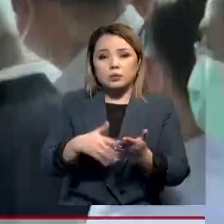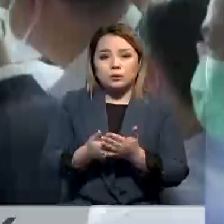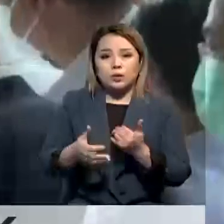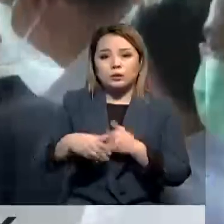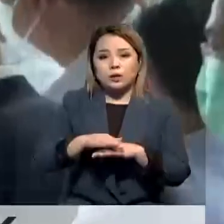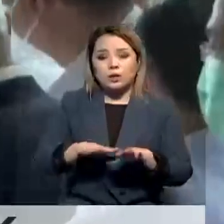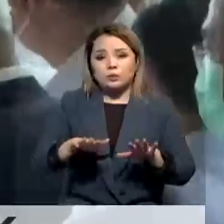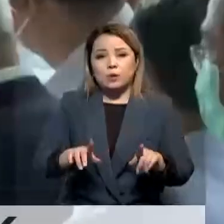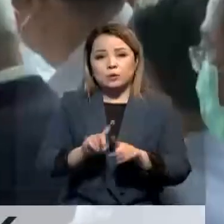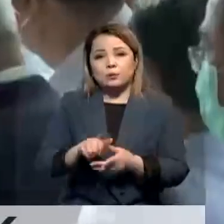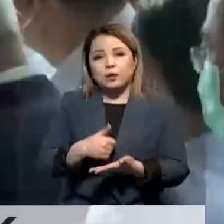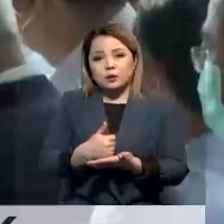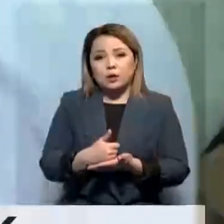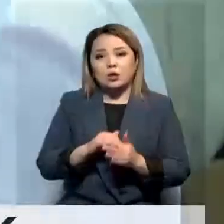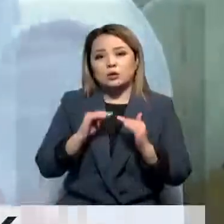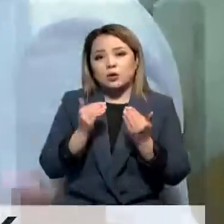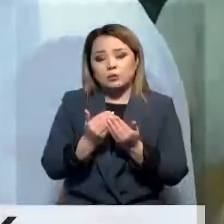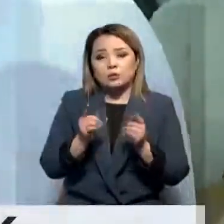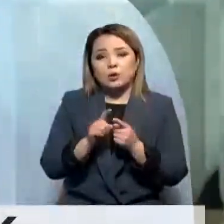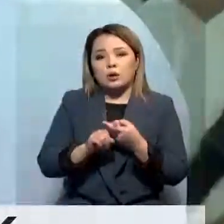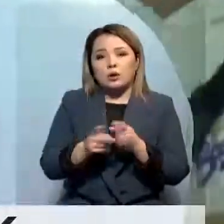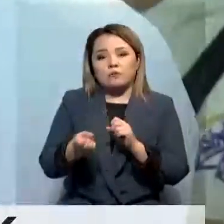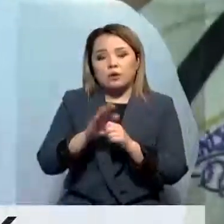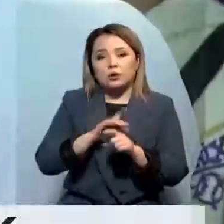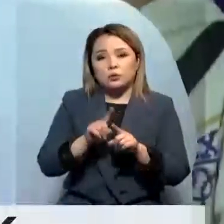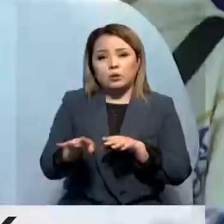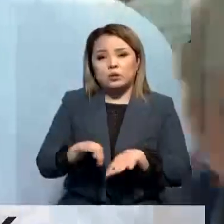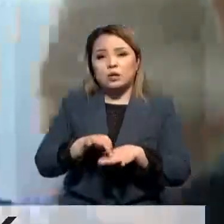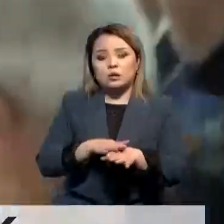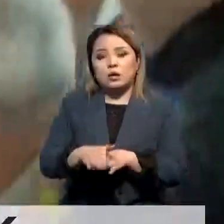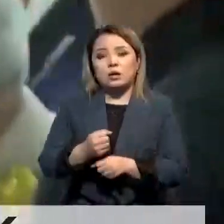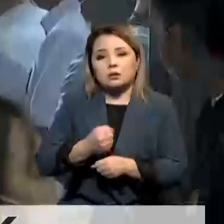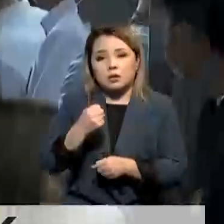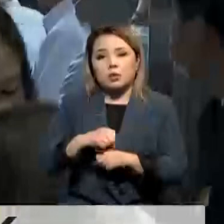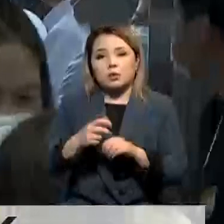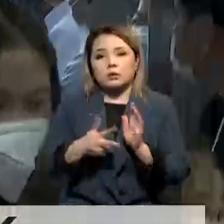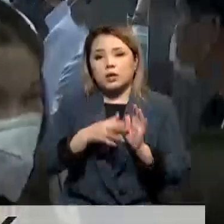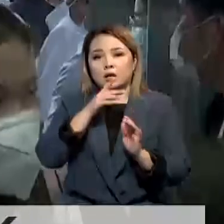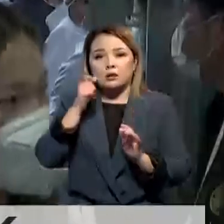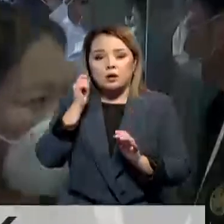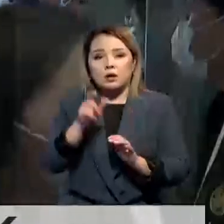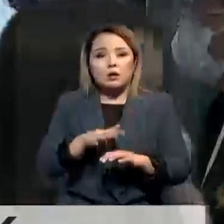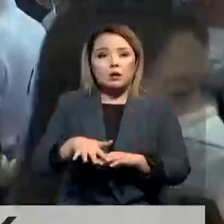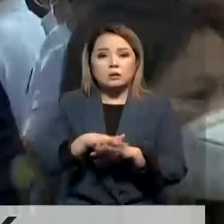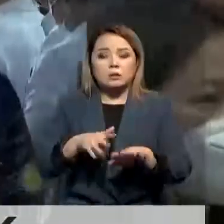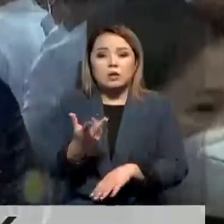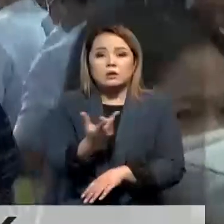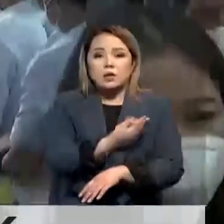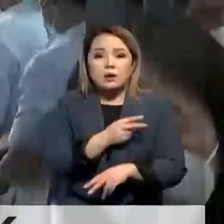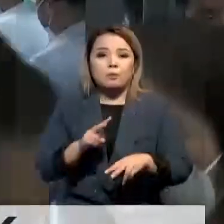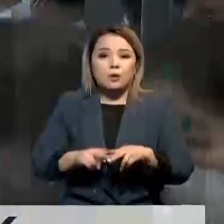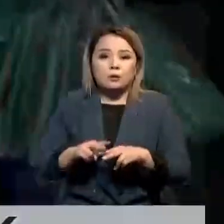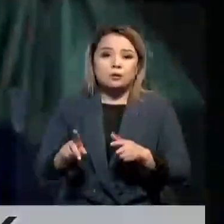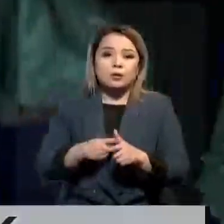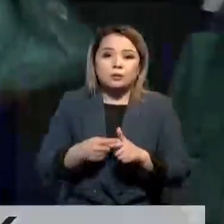жергілікті билік ковидке байланысты шектеу шаралары қатаңдайды деген еді. Яғни 18 жастан асқан жолаушылардың барлығы екпе паспорты